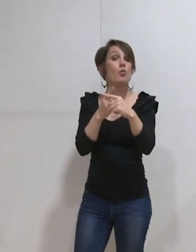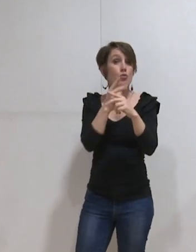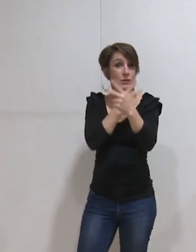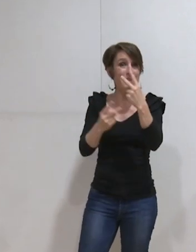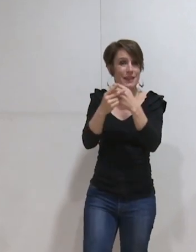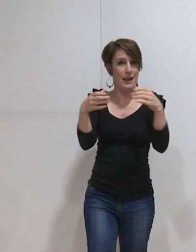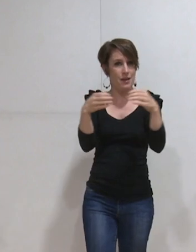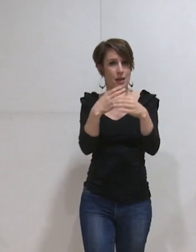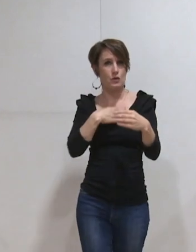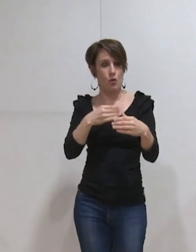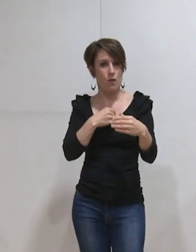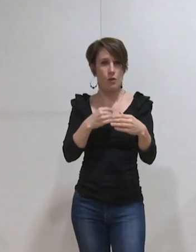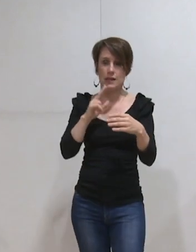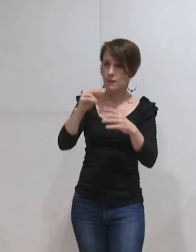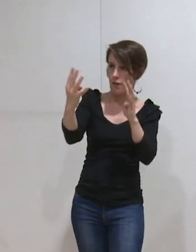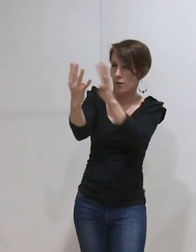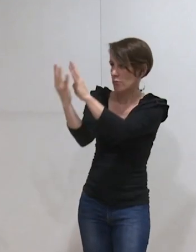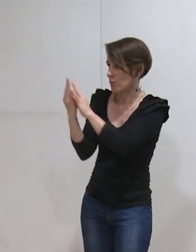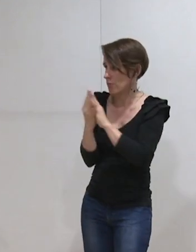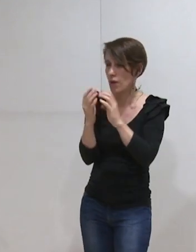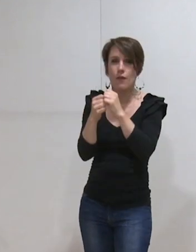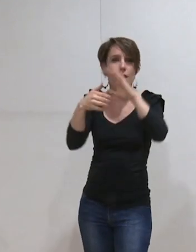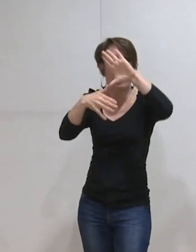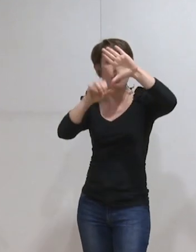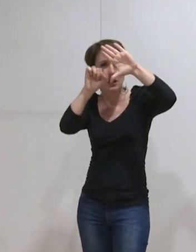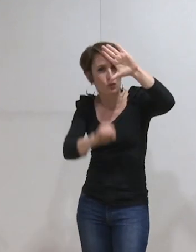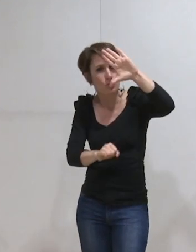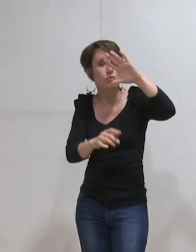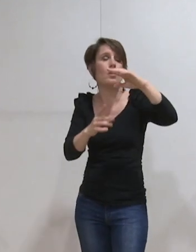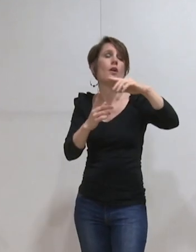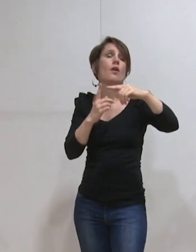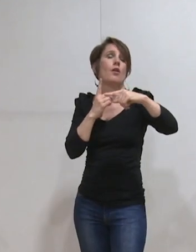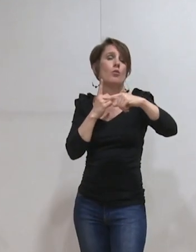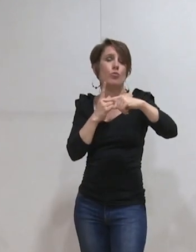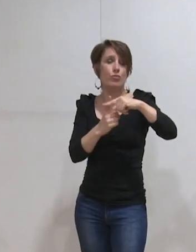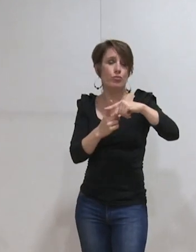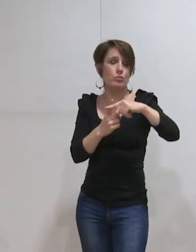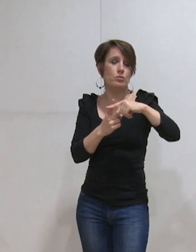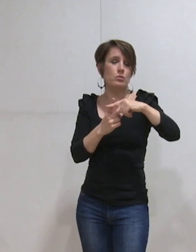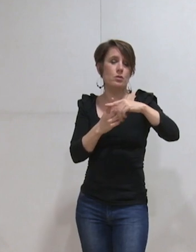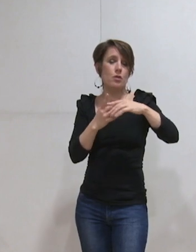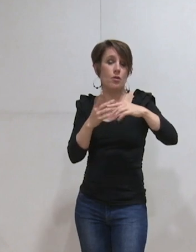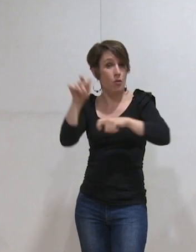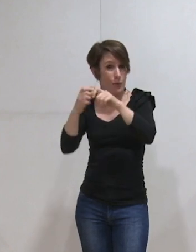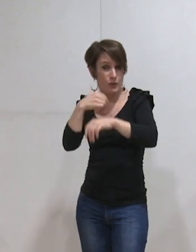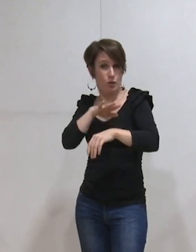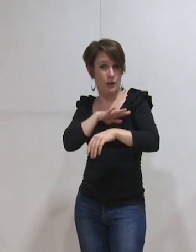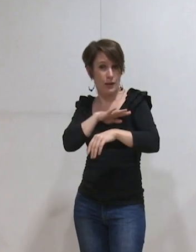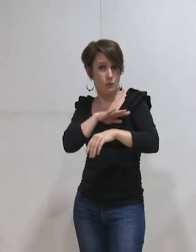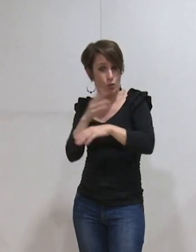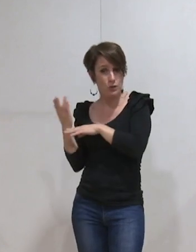de regard croisés notamment aussi avec les partenaires de l'Amérique latine et évidemment les responsables aussi qui portent les programme du